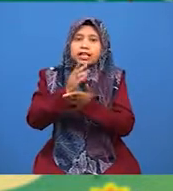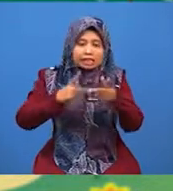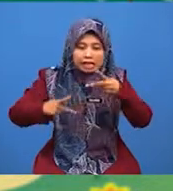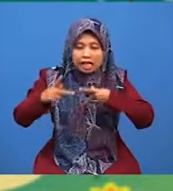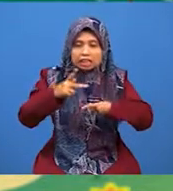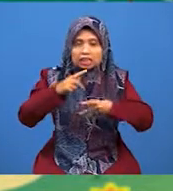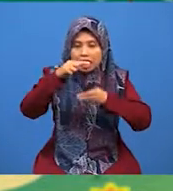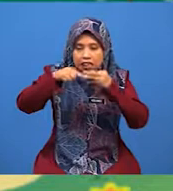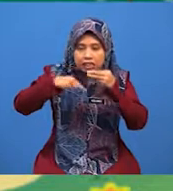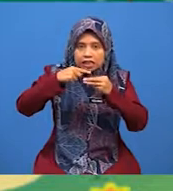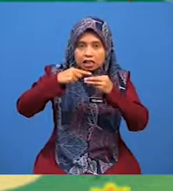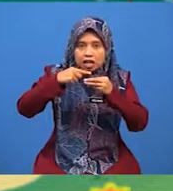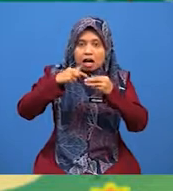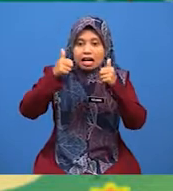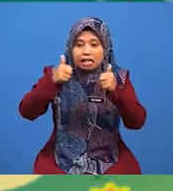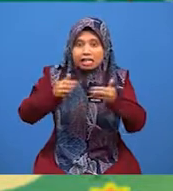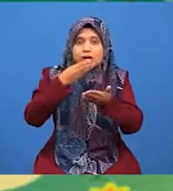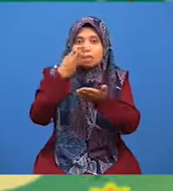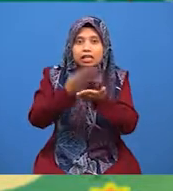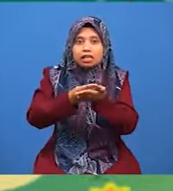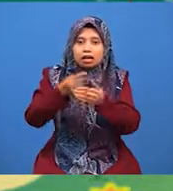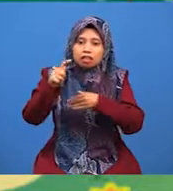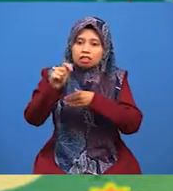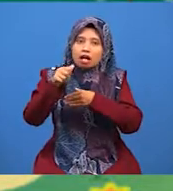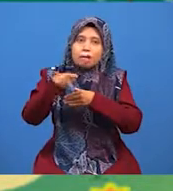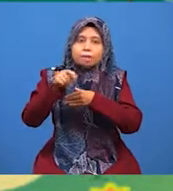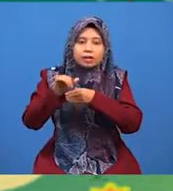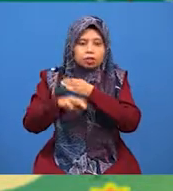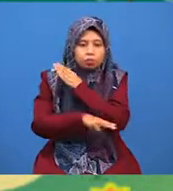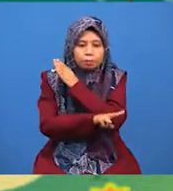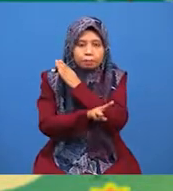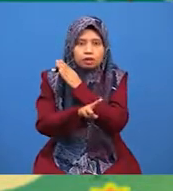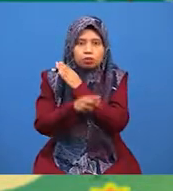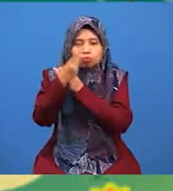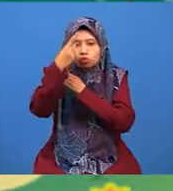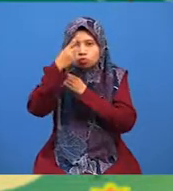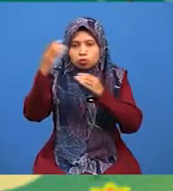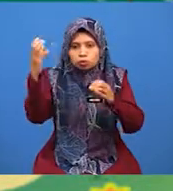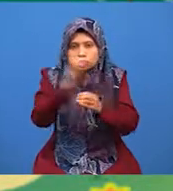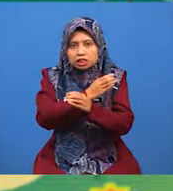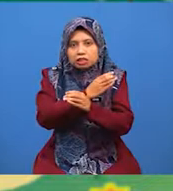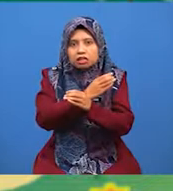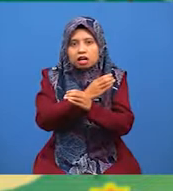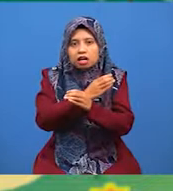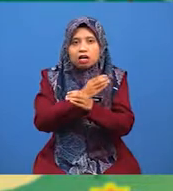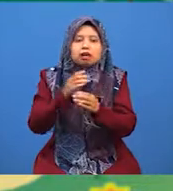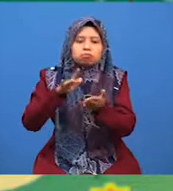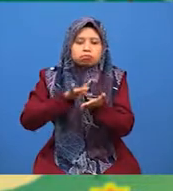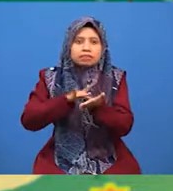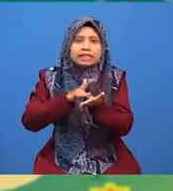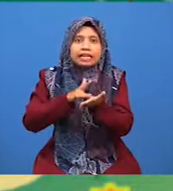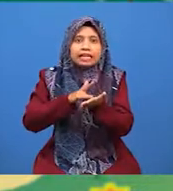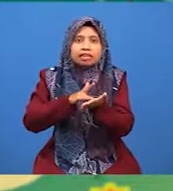kajian tentang potensi tapai ubi sebagai pencegah alternatif pelbagai